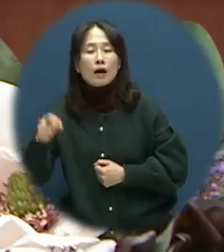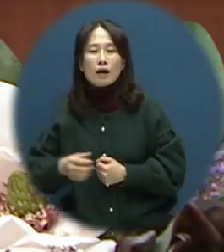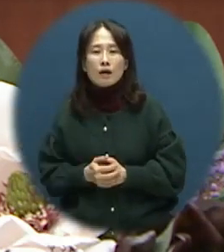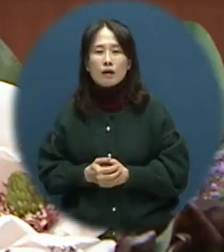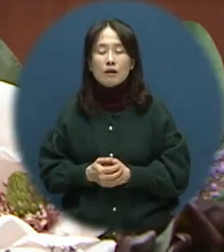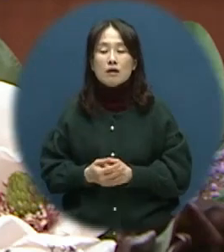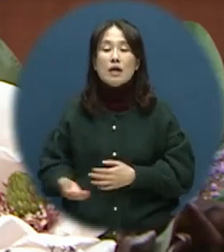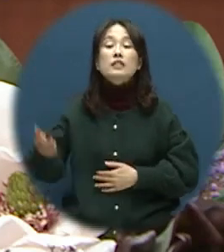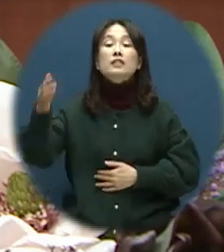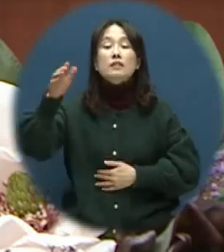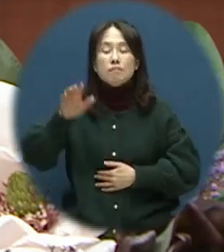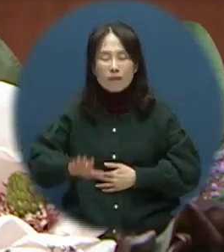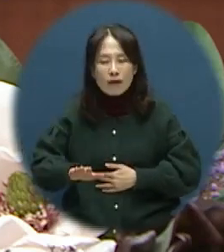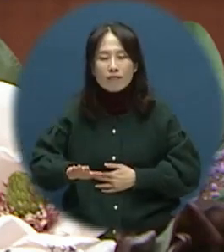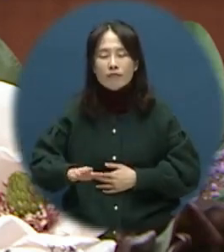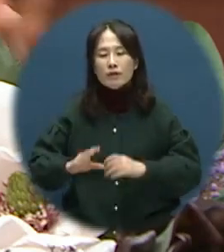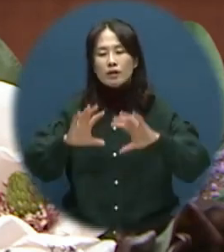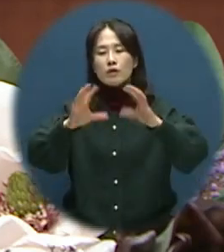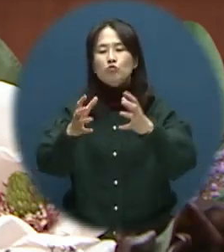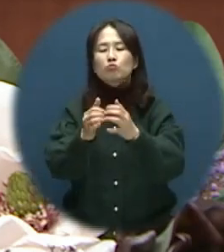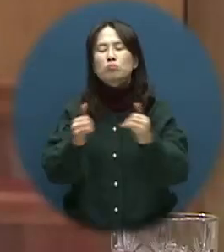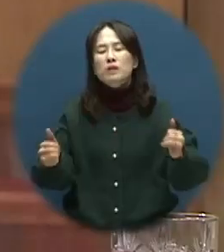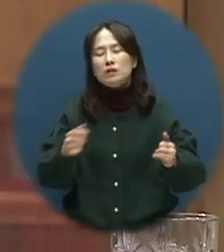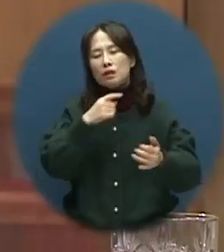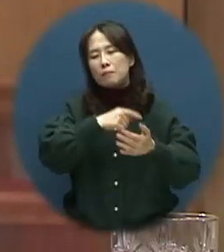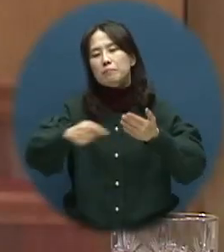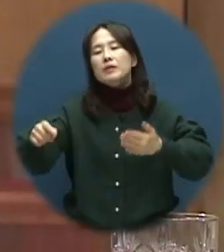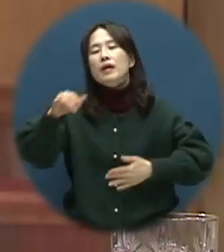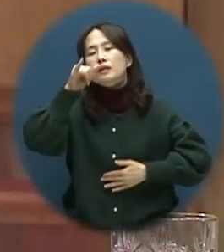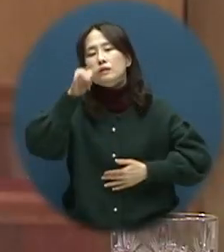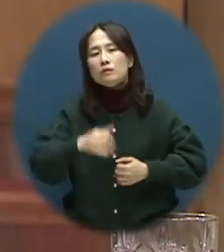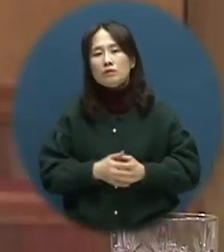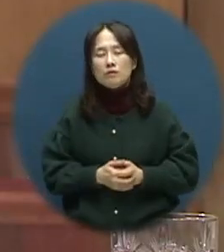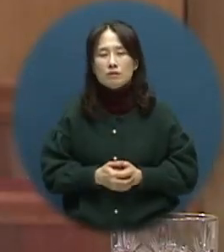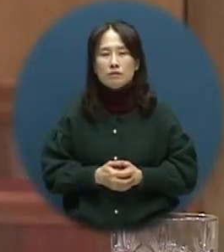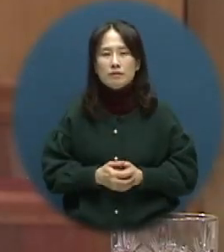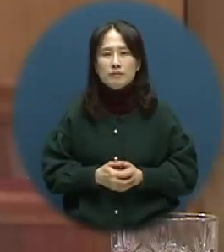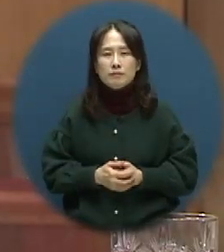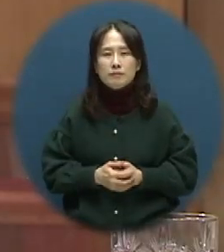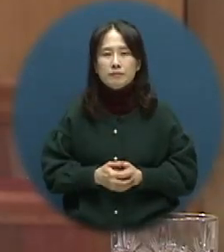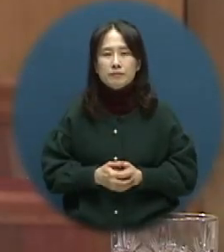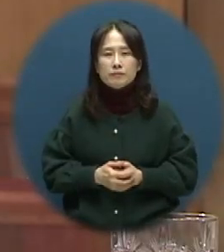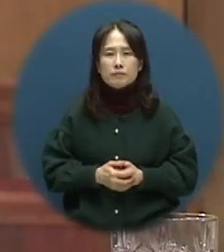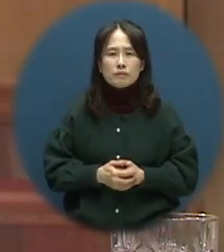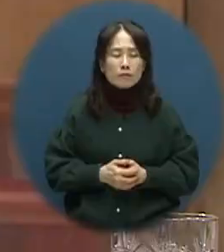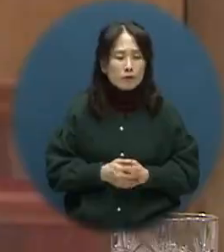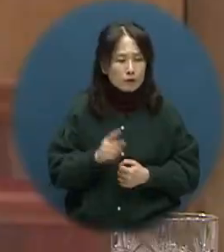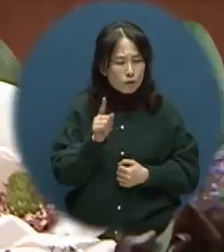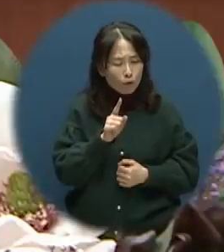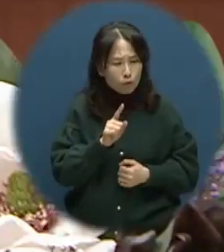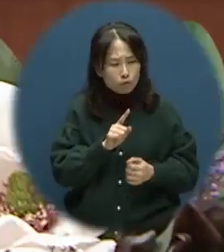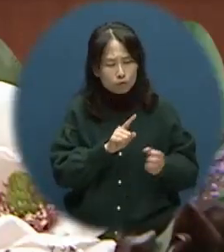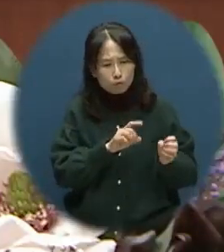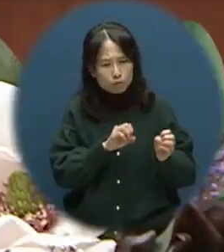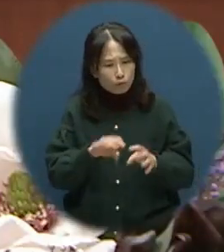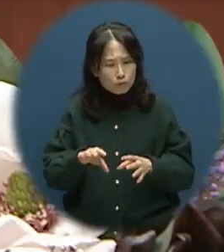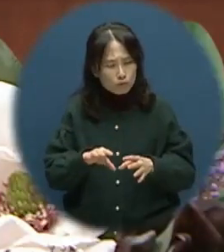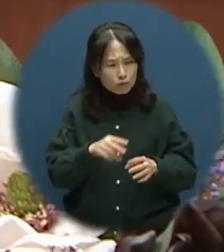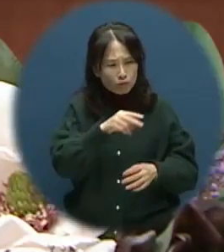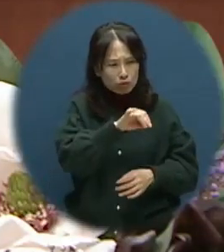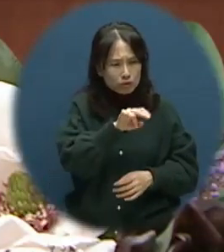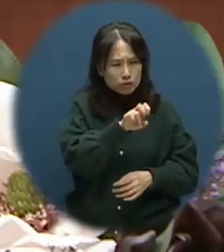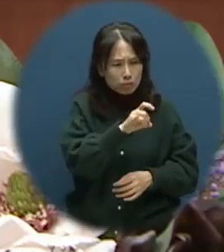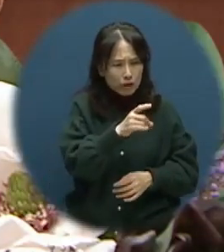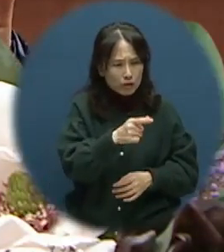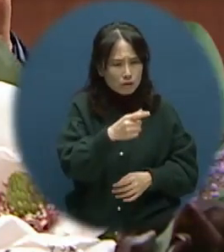국민들에게 생기는 피해는 전혀 고려되지 않았던 거죠. 아니요. 어떤 쓰레기가 시멘트로 변해요? 그러니까 이렇게 생각하면